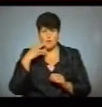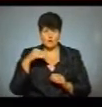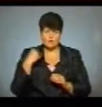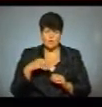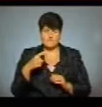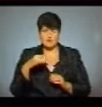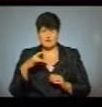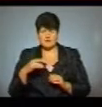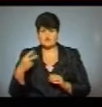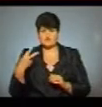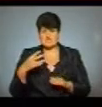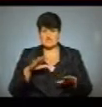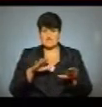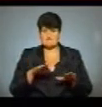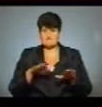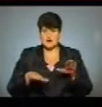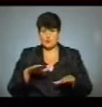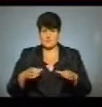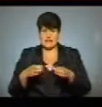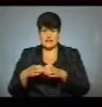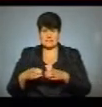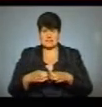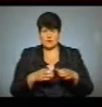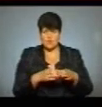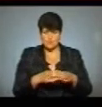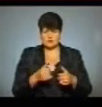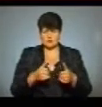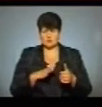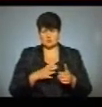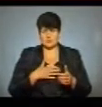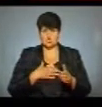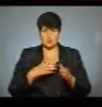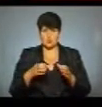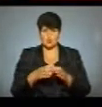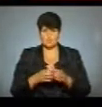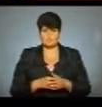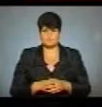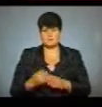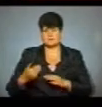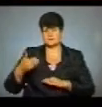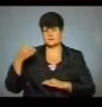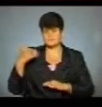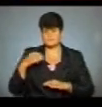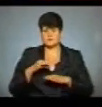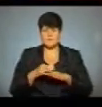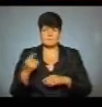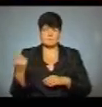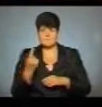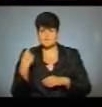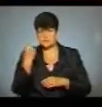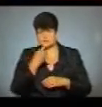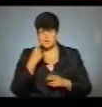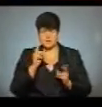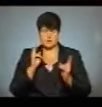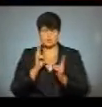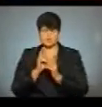Хорватії у 20 вагових категоріях. На турнірі була наша знімальна група. За моєю спиною тривають перші індивідуальні